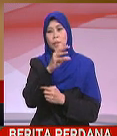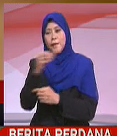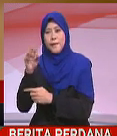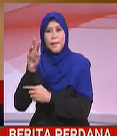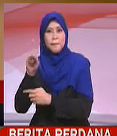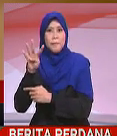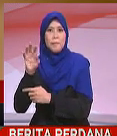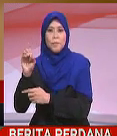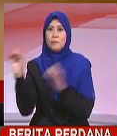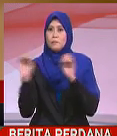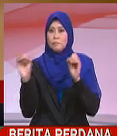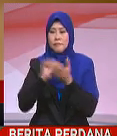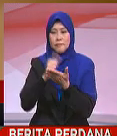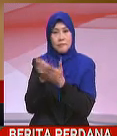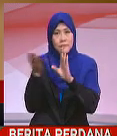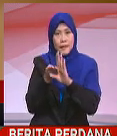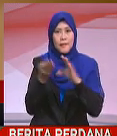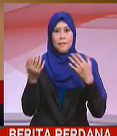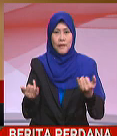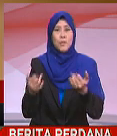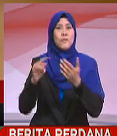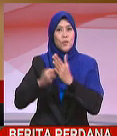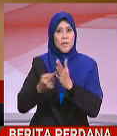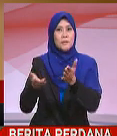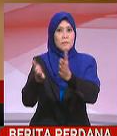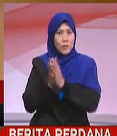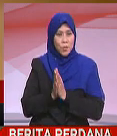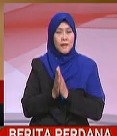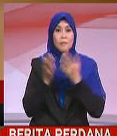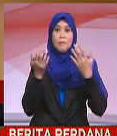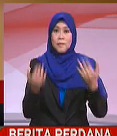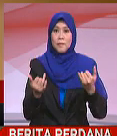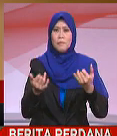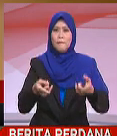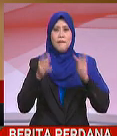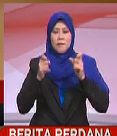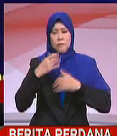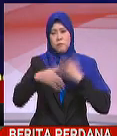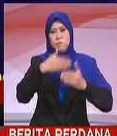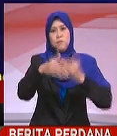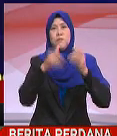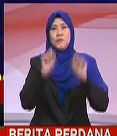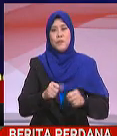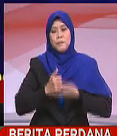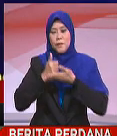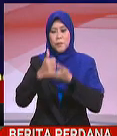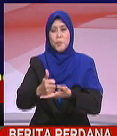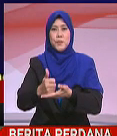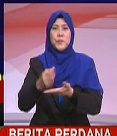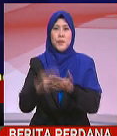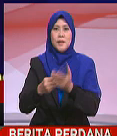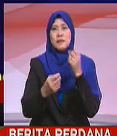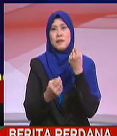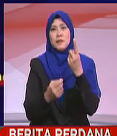yang tidak memiliki accounting telah mulai membuat tuntutan kerajaan berharap bantuannya dipercepatkan ini siapa membantu aliran tunai